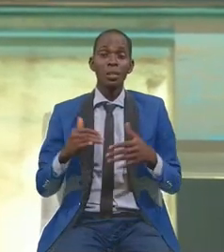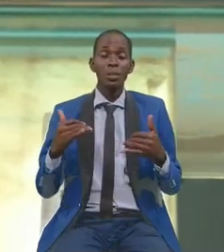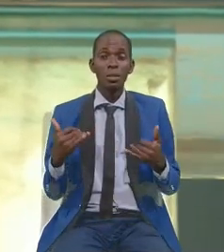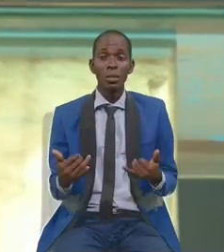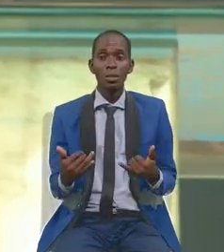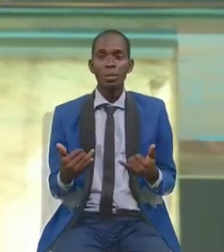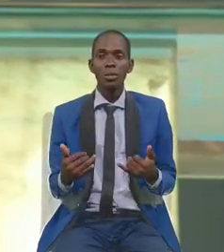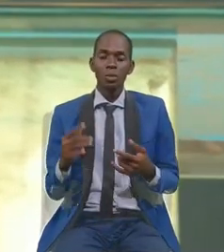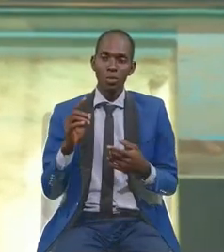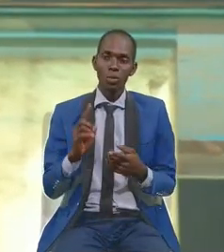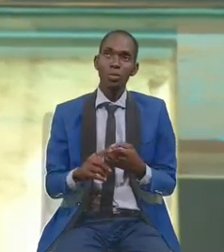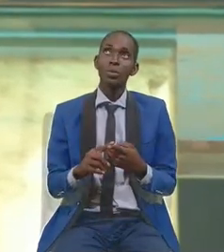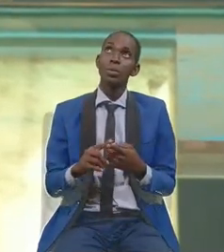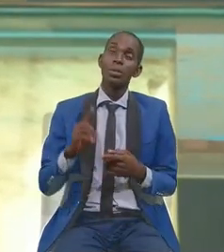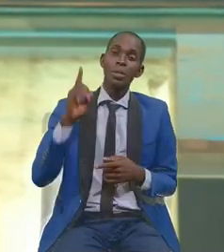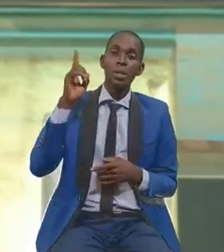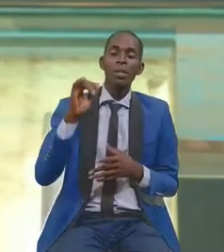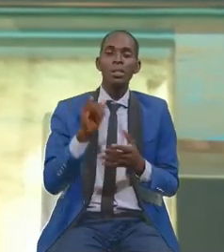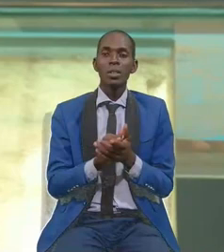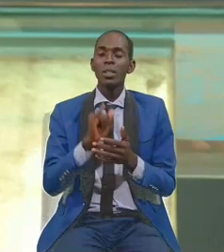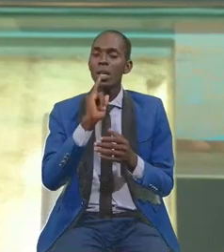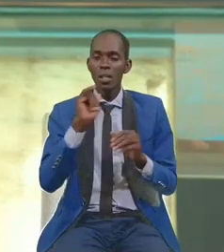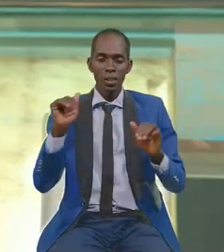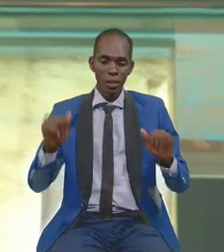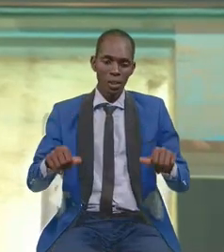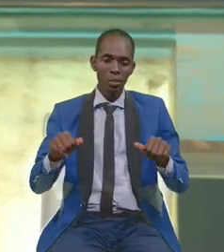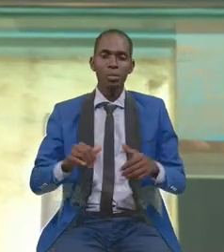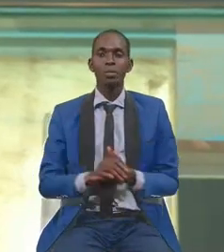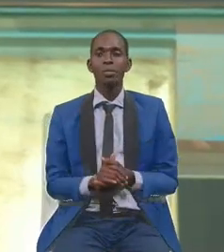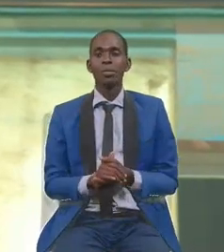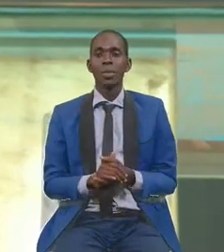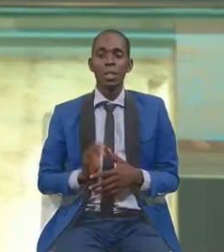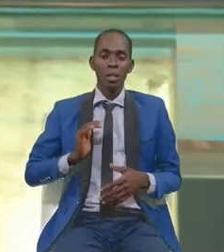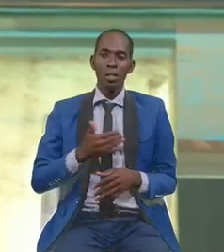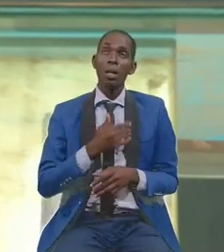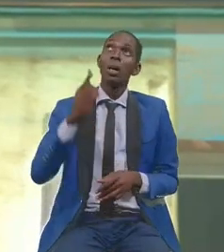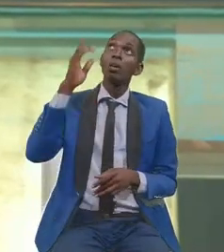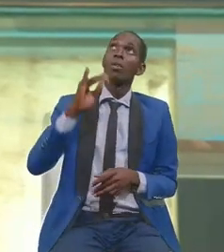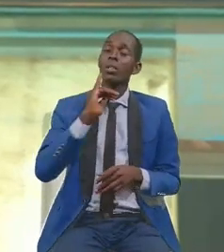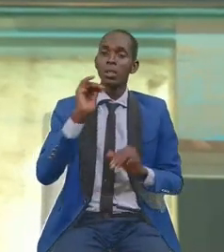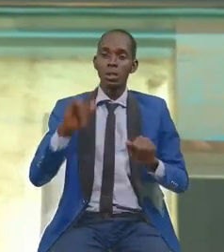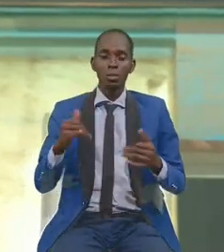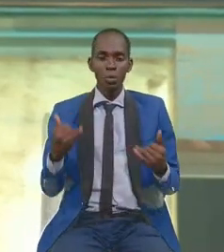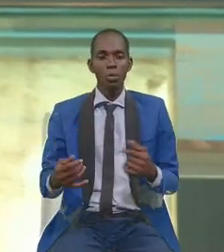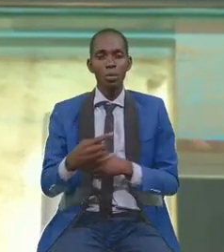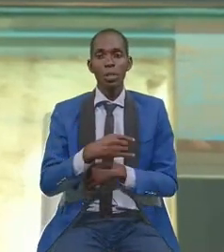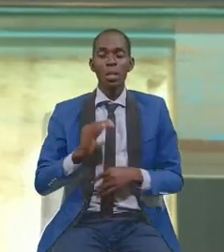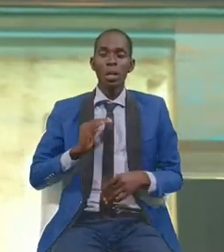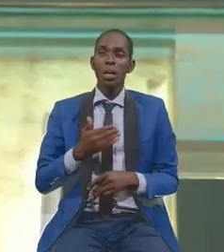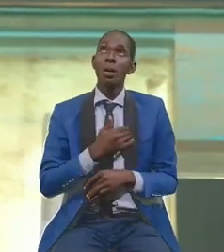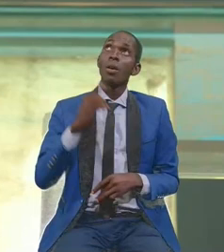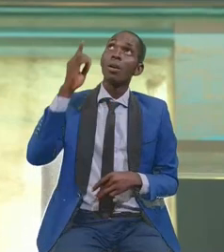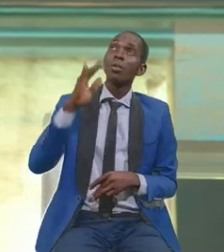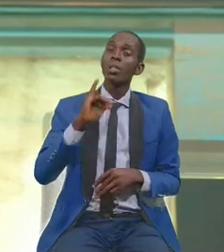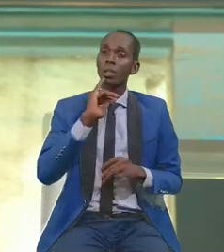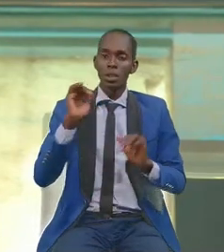Oh, à celui qui peut, notre Dieu est capable ce jour. Notre Dieu est capable ce